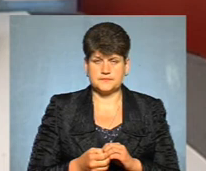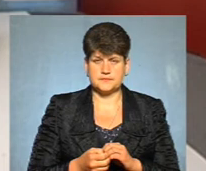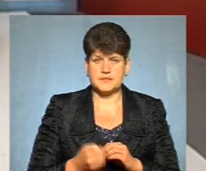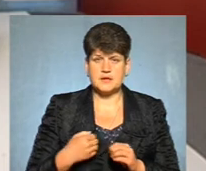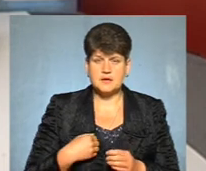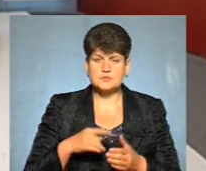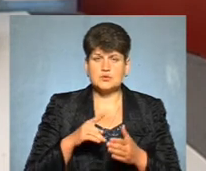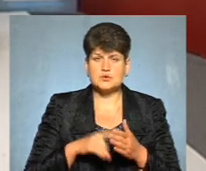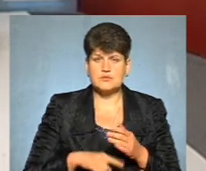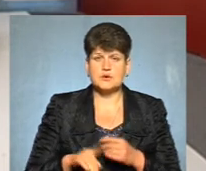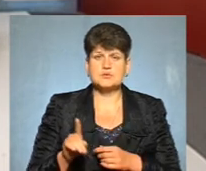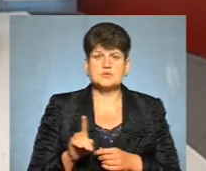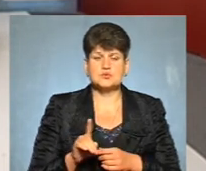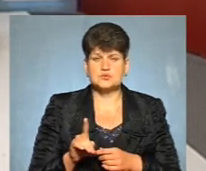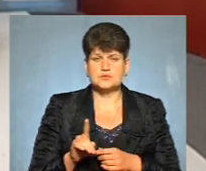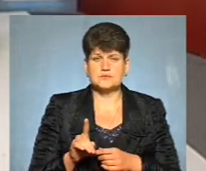сподіваюся,